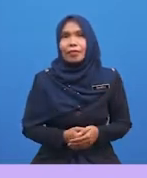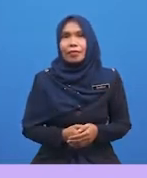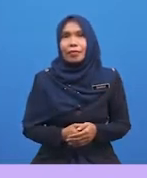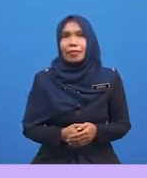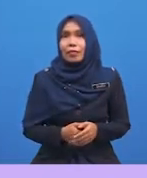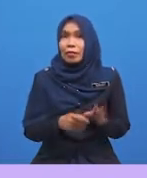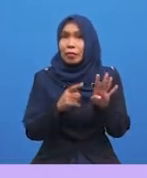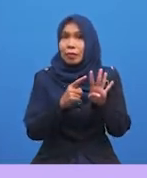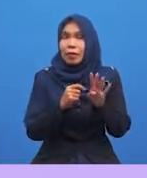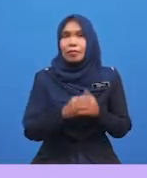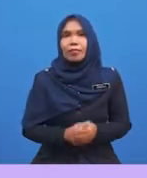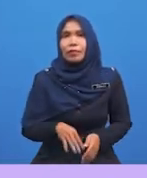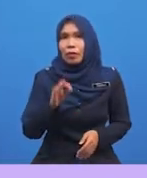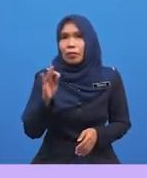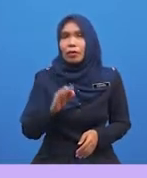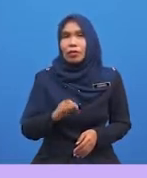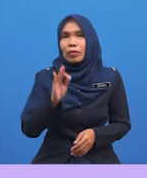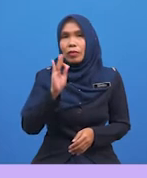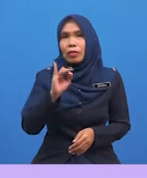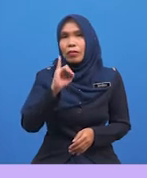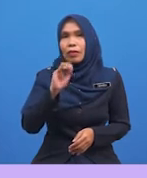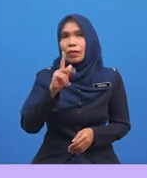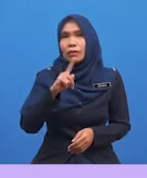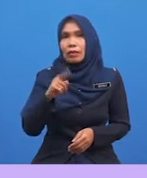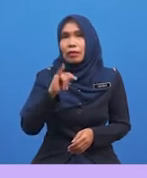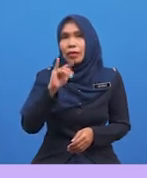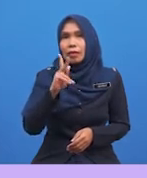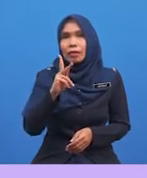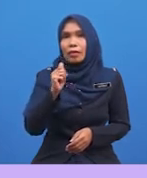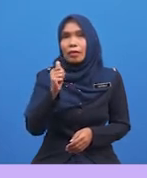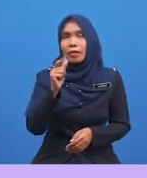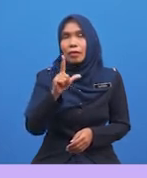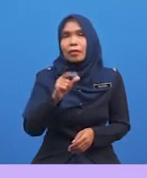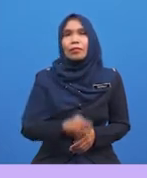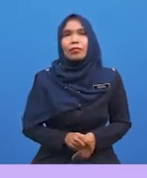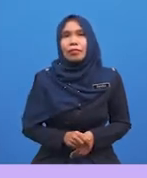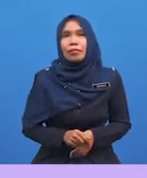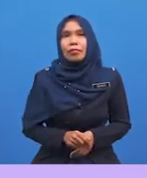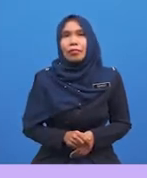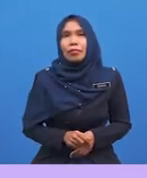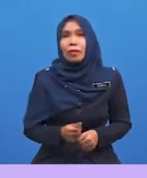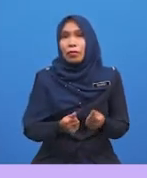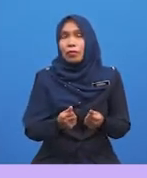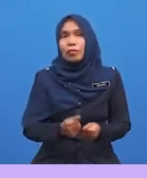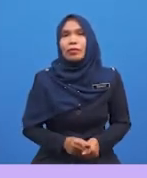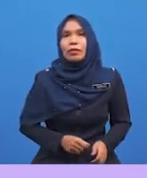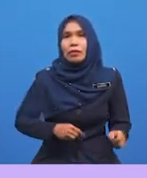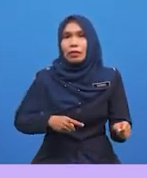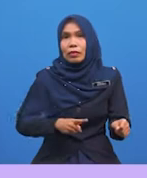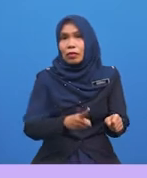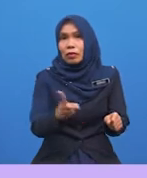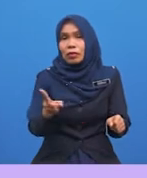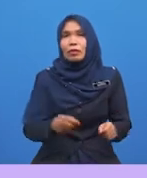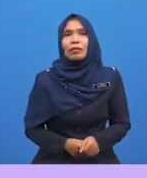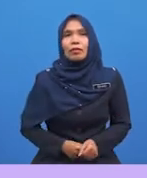pertama, faktor fizikal; kedua, faktor ekonomi; ketiga, faktor sosial; dan keempat, dasar